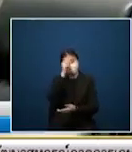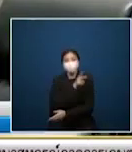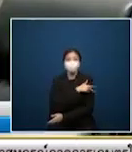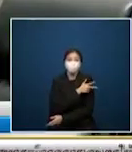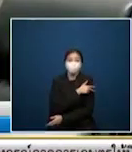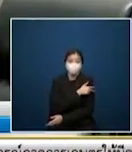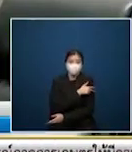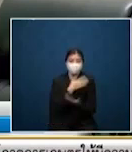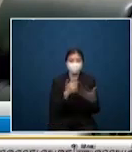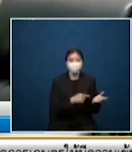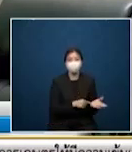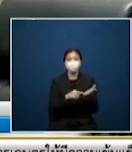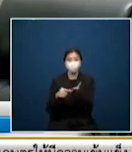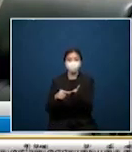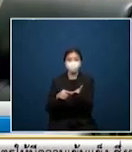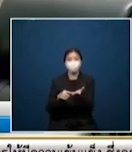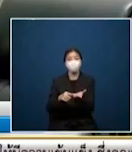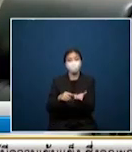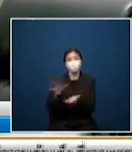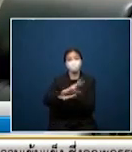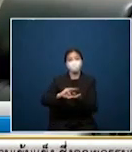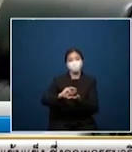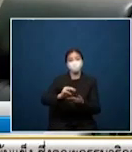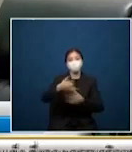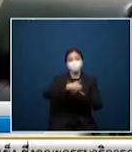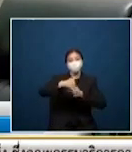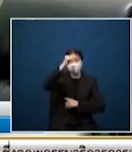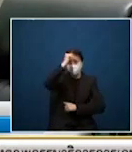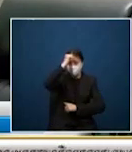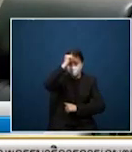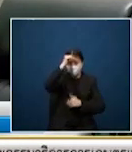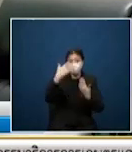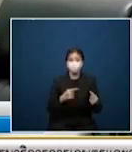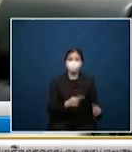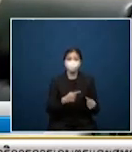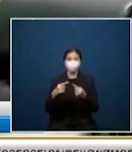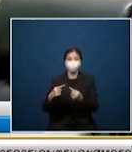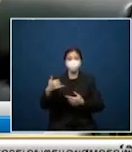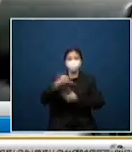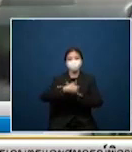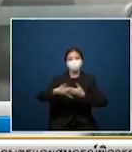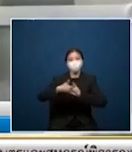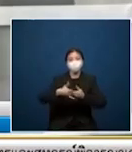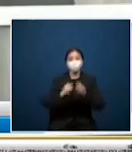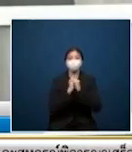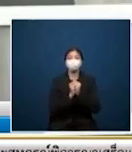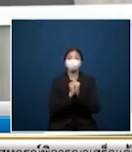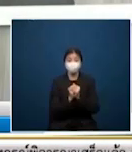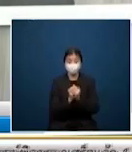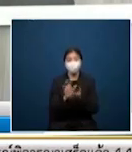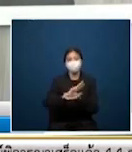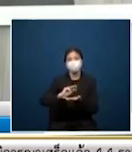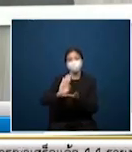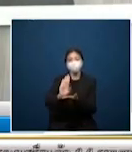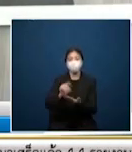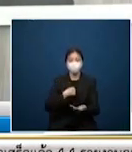นะครับอันนี้ก็เห็นสอดคล้องต้องการคือทั้งคู่เนี่ยเห็นสอดคล้องต้องการว่าควรที่จะส่ง